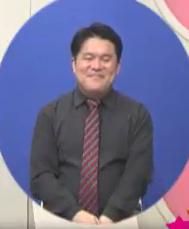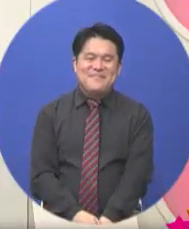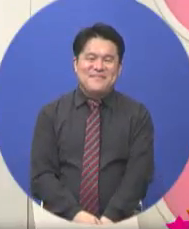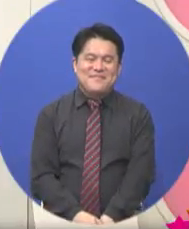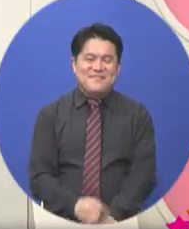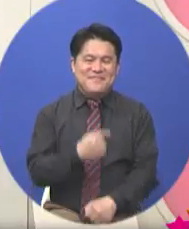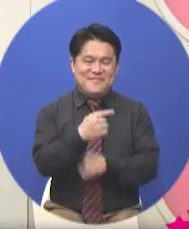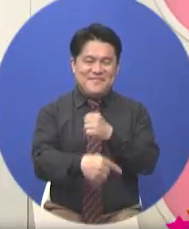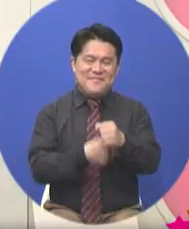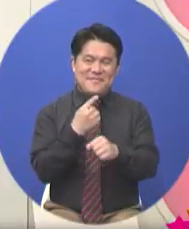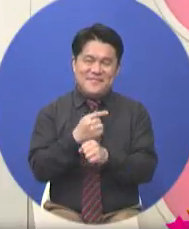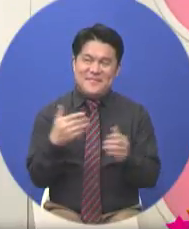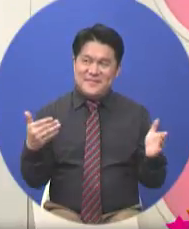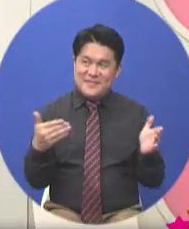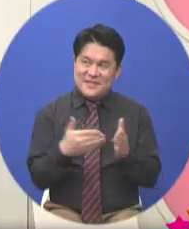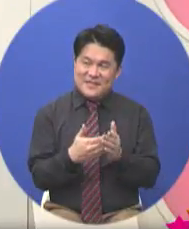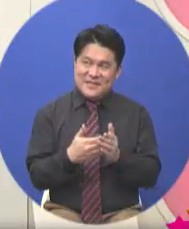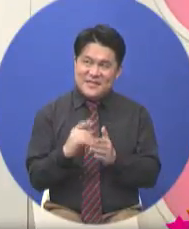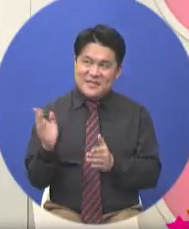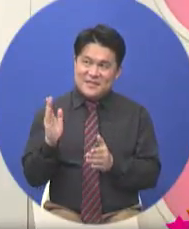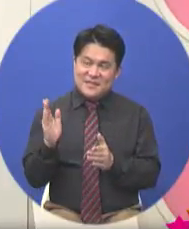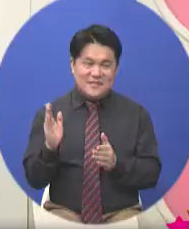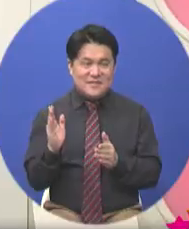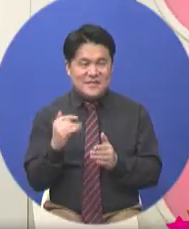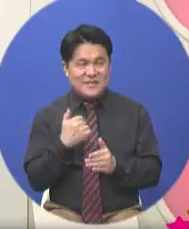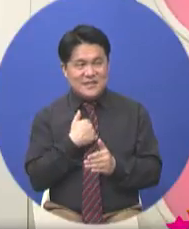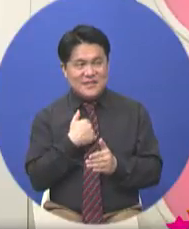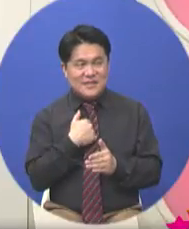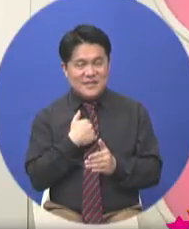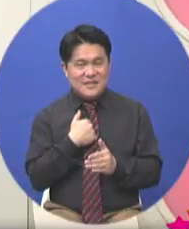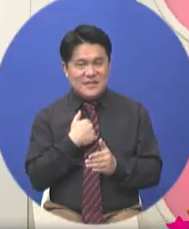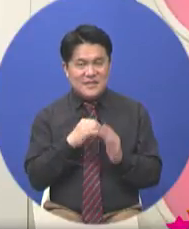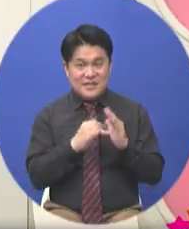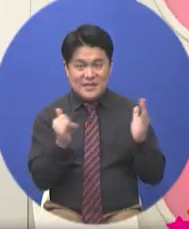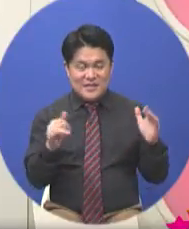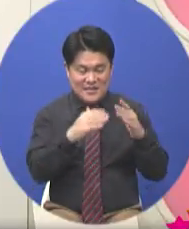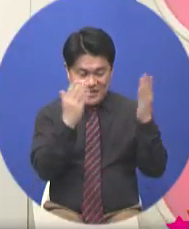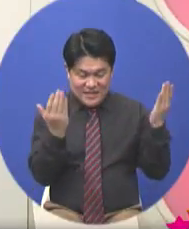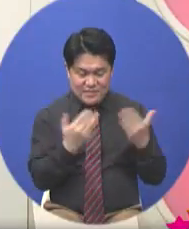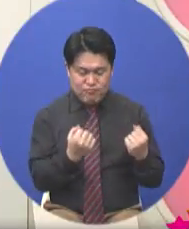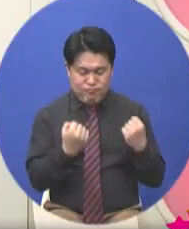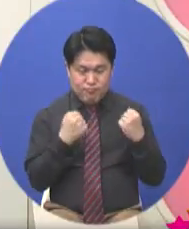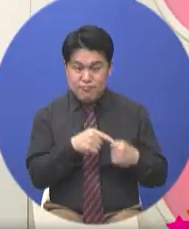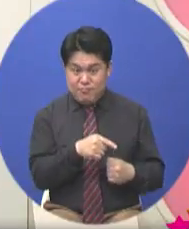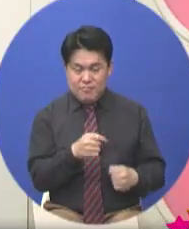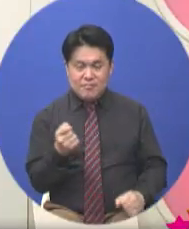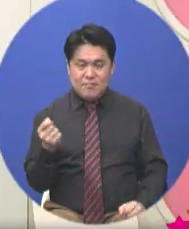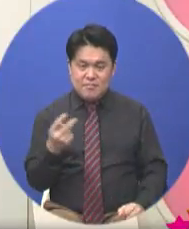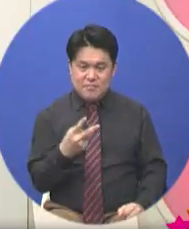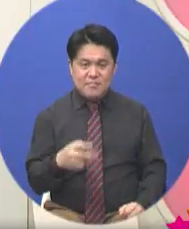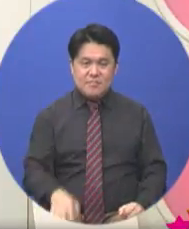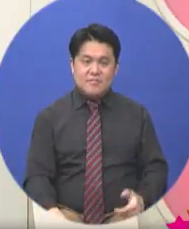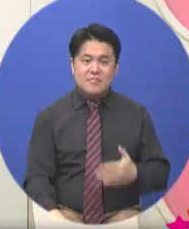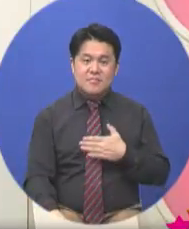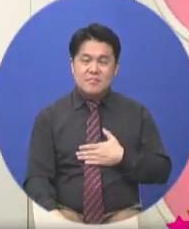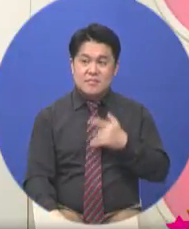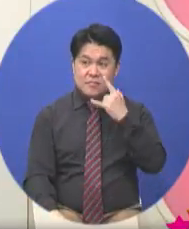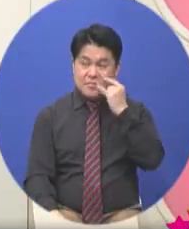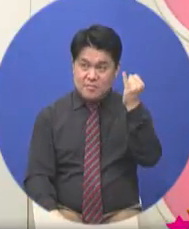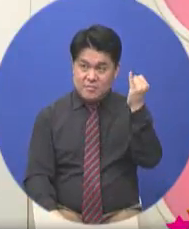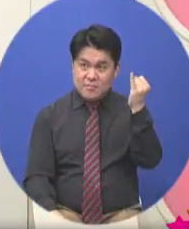한 해를 보내면서요. 네. 이제 온 식구들이 또 이게 건강하고 네. 저희